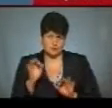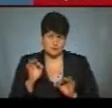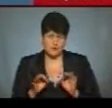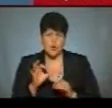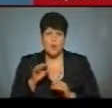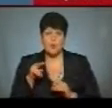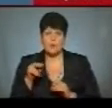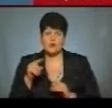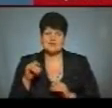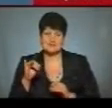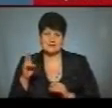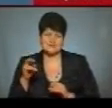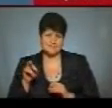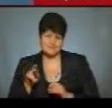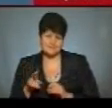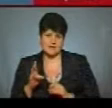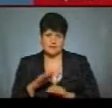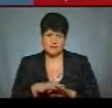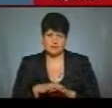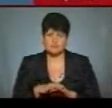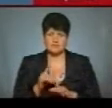40,9%, опозиційна платформа «За життя» –